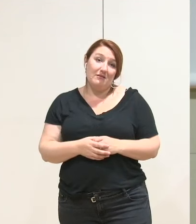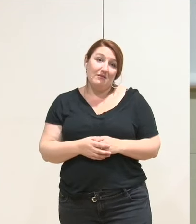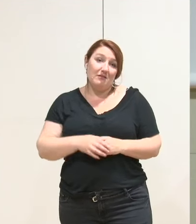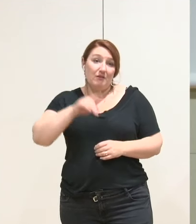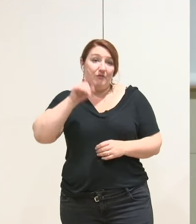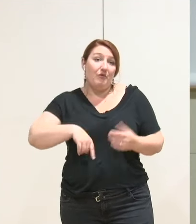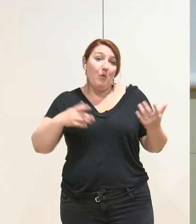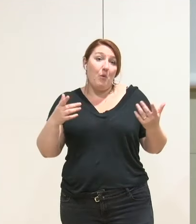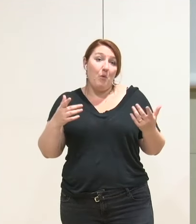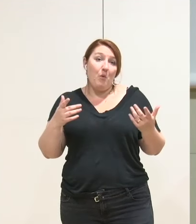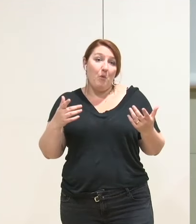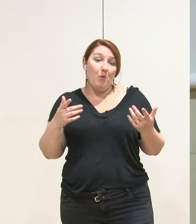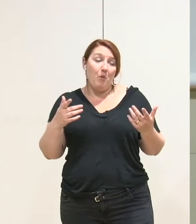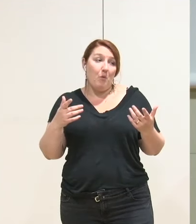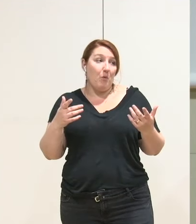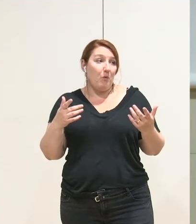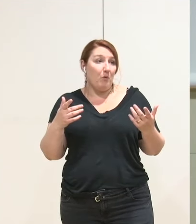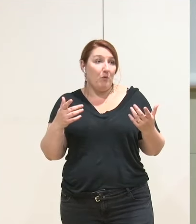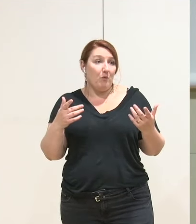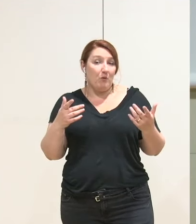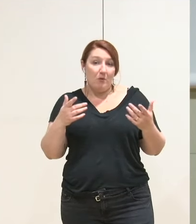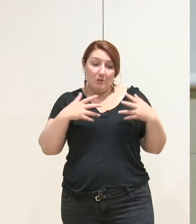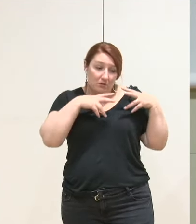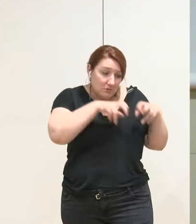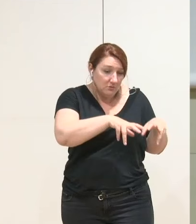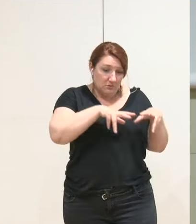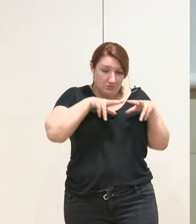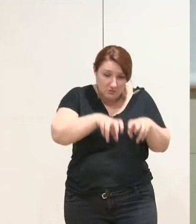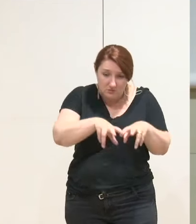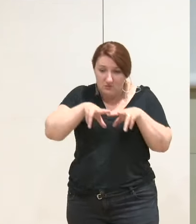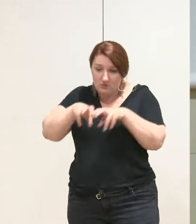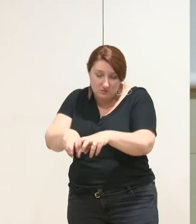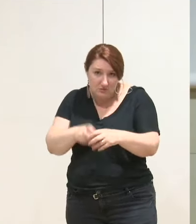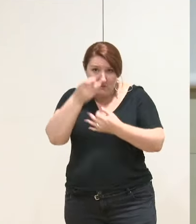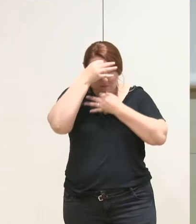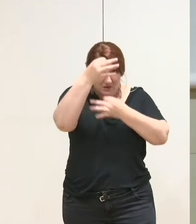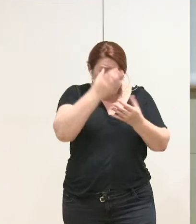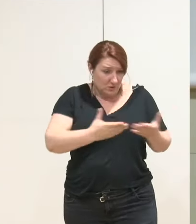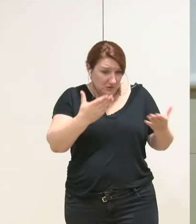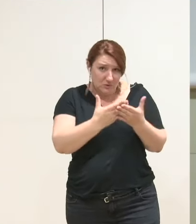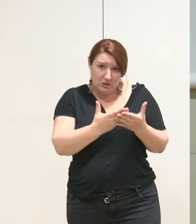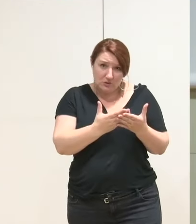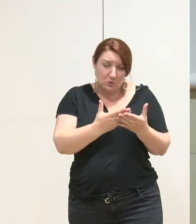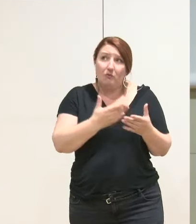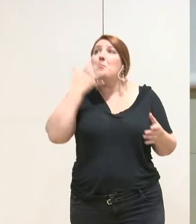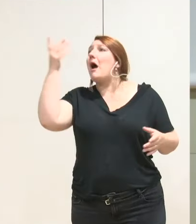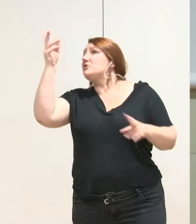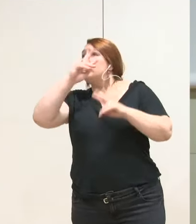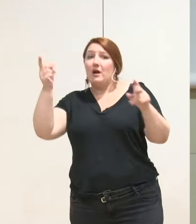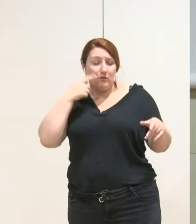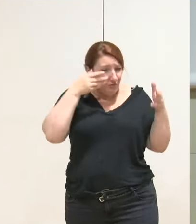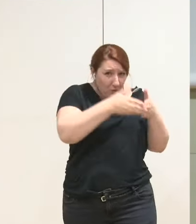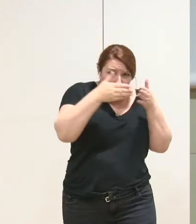d'un regard qui soit un regard précis sur un certain nombre de situations et de Levi et ou de réponses qu'on peut fournir après sur la